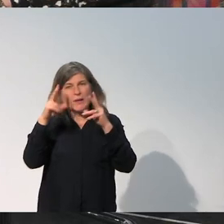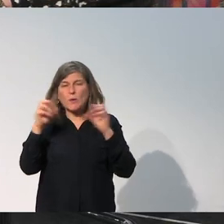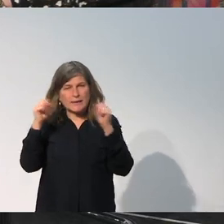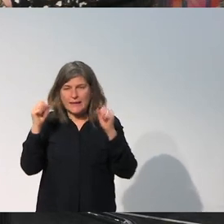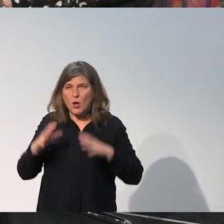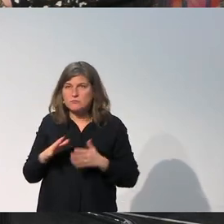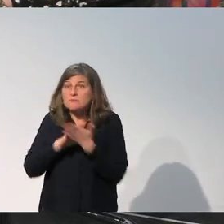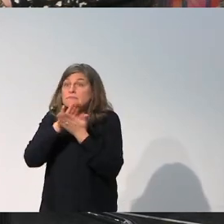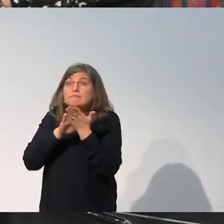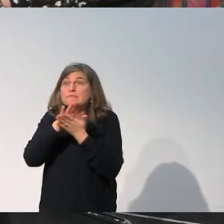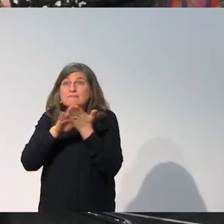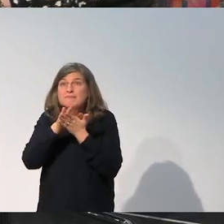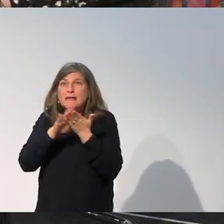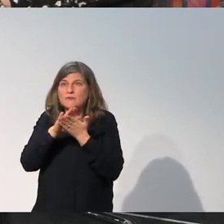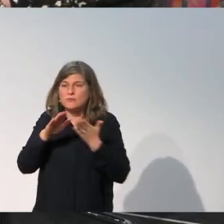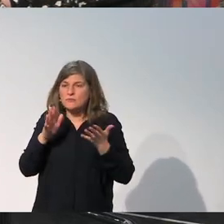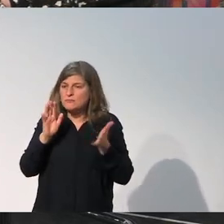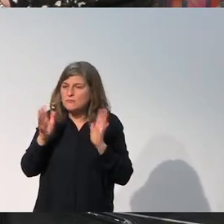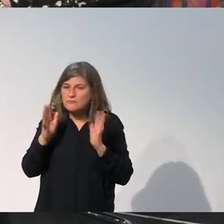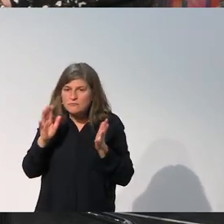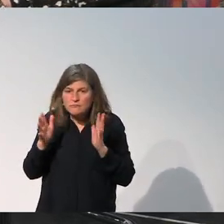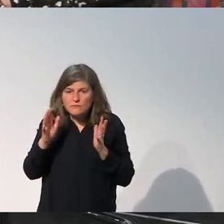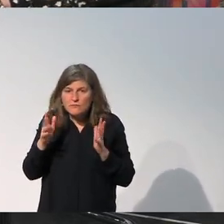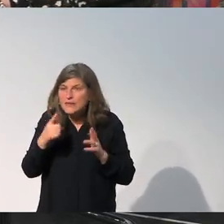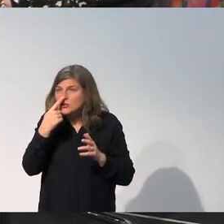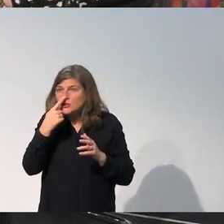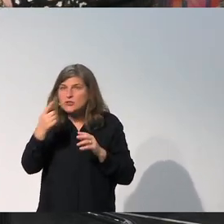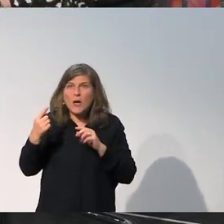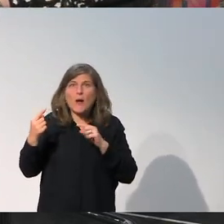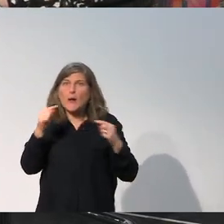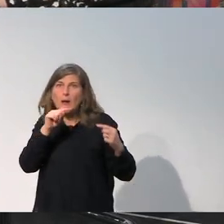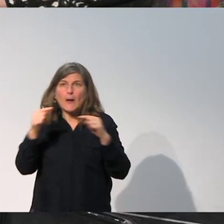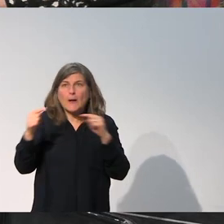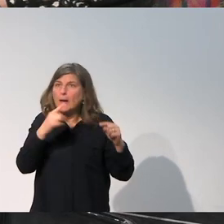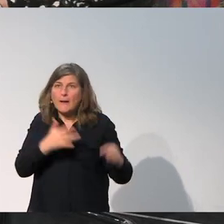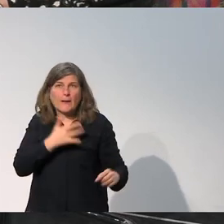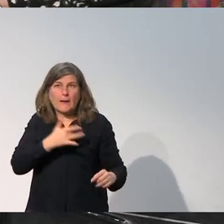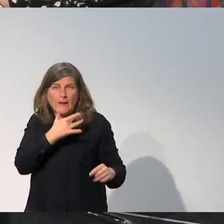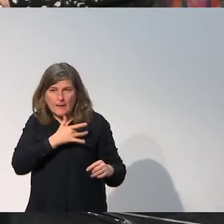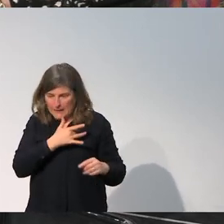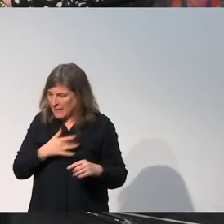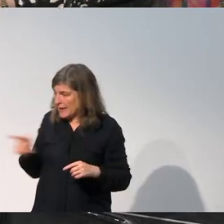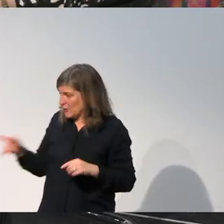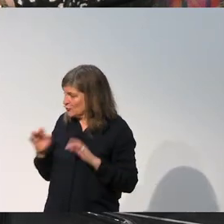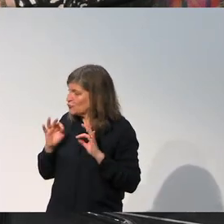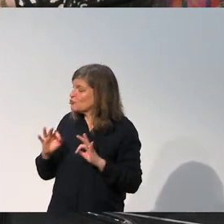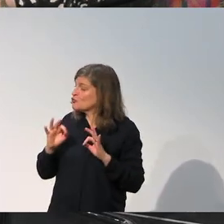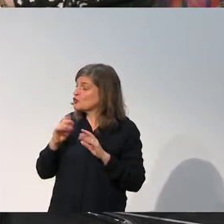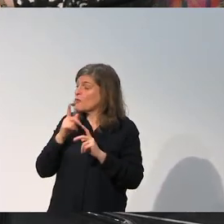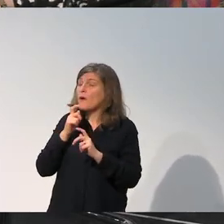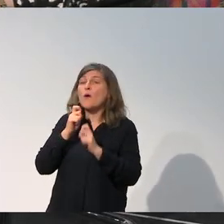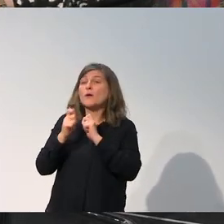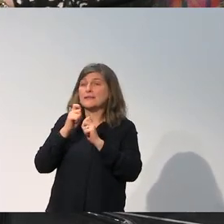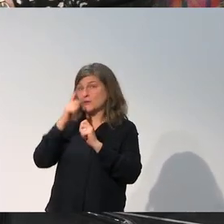j'ai pas suivi ce que disait Emma, qui avait l'air vraiment passionnant et essentiellement. Justement, on parlait de